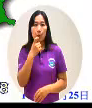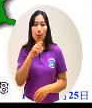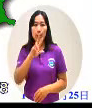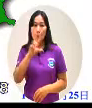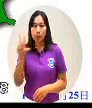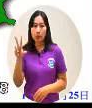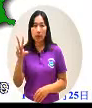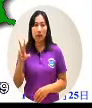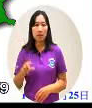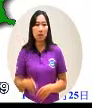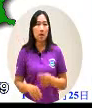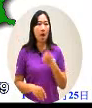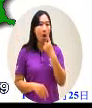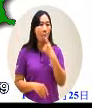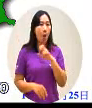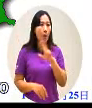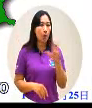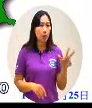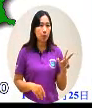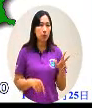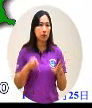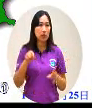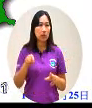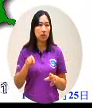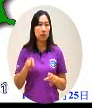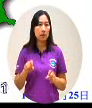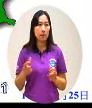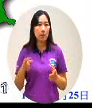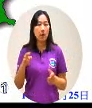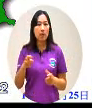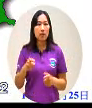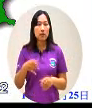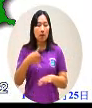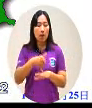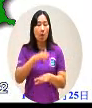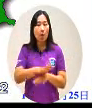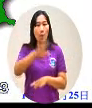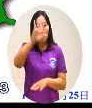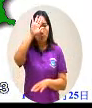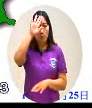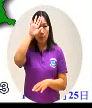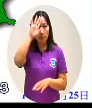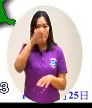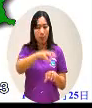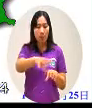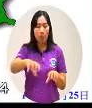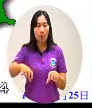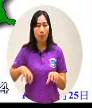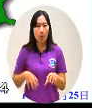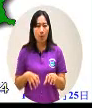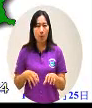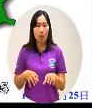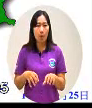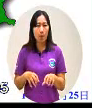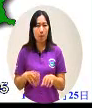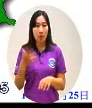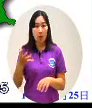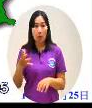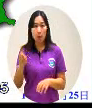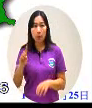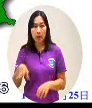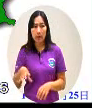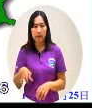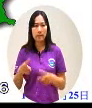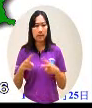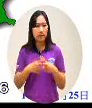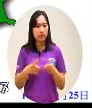红色的吼，151粒甲200粒，这个是登革热吼。这个分布的区域拢是小港前镇，何局长，这个